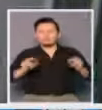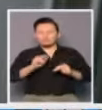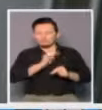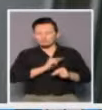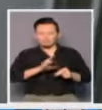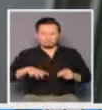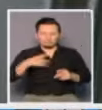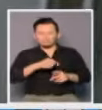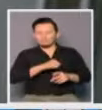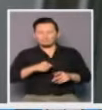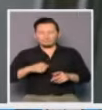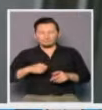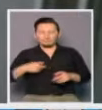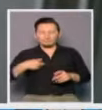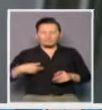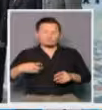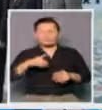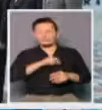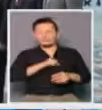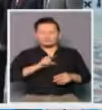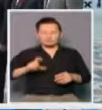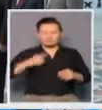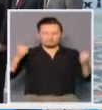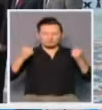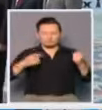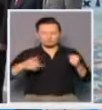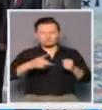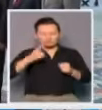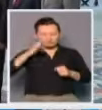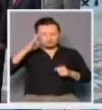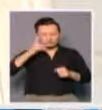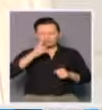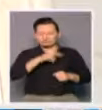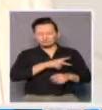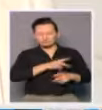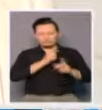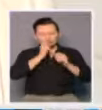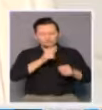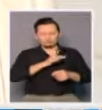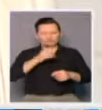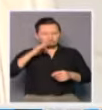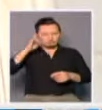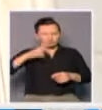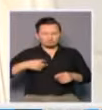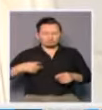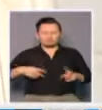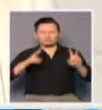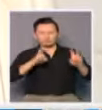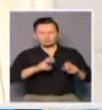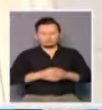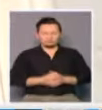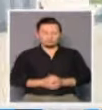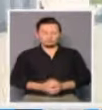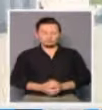детей. Сам он – ветеран спорта Республики Казахстан. Недавно был награжден нагрудным знаком ОТАН Патриот